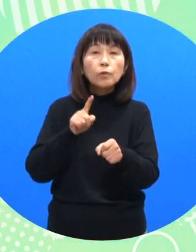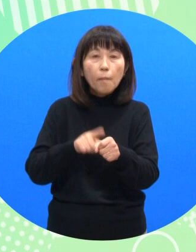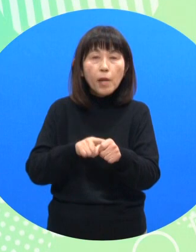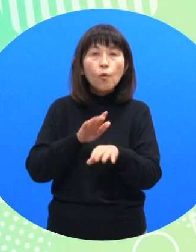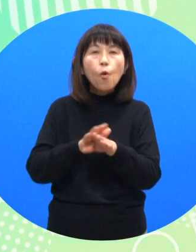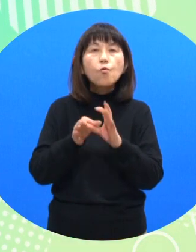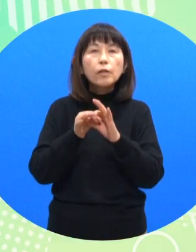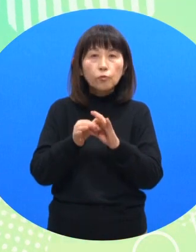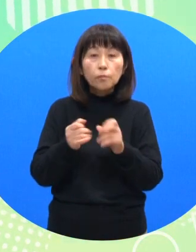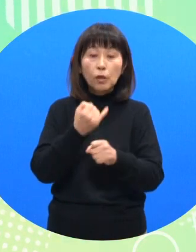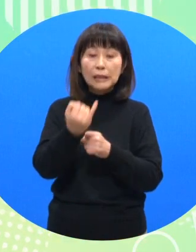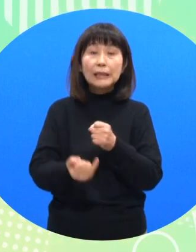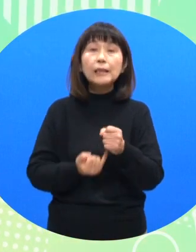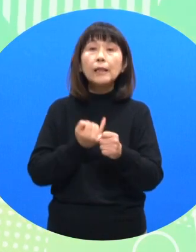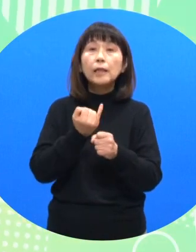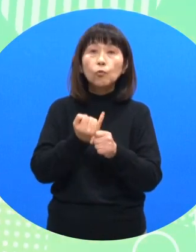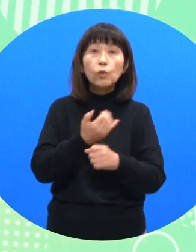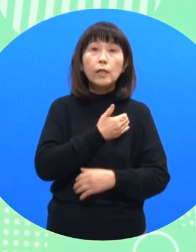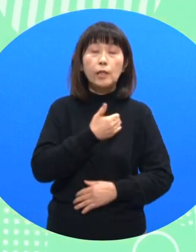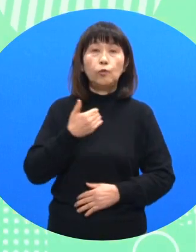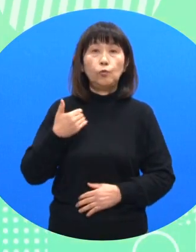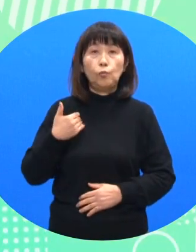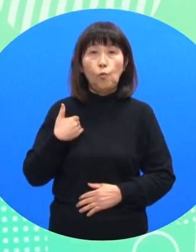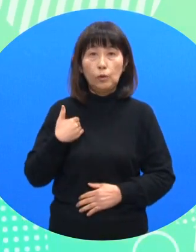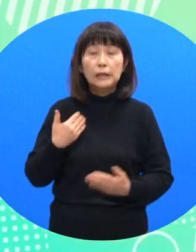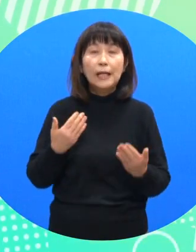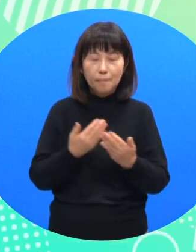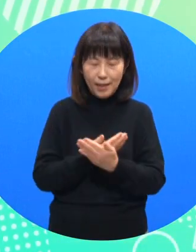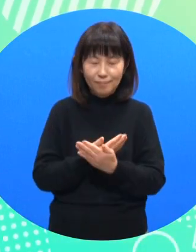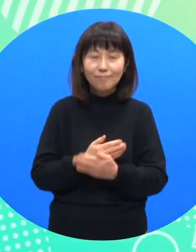はオンラインでできるようになりました。